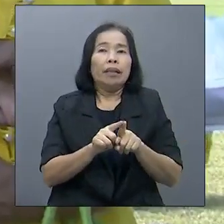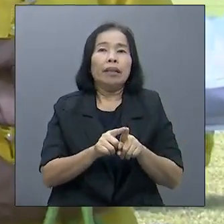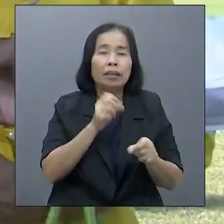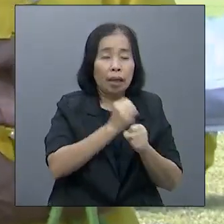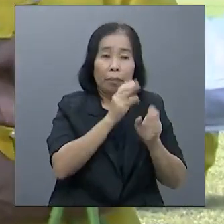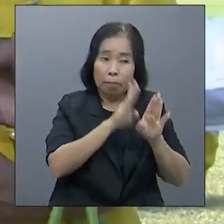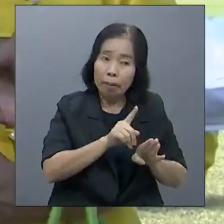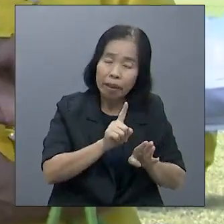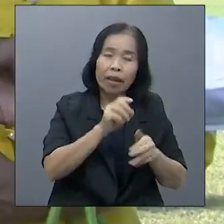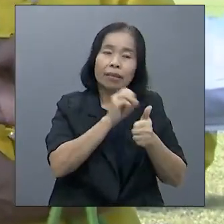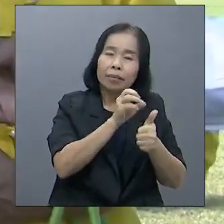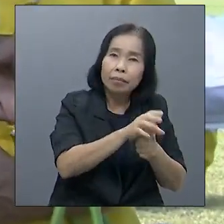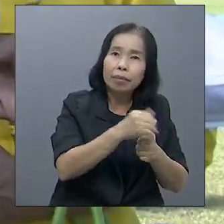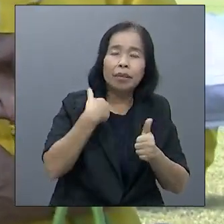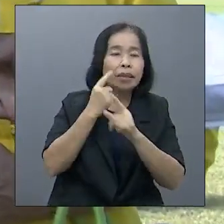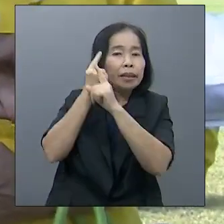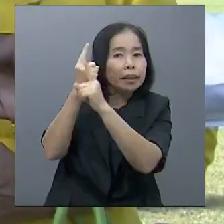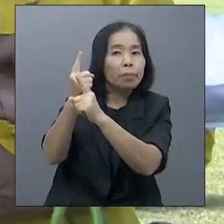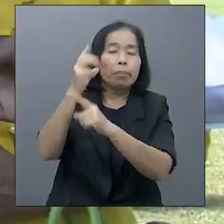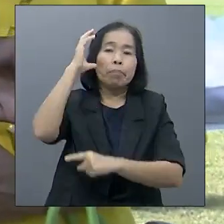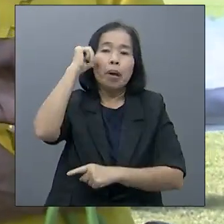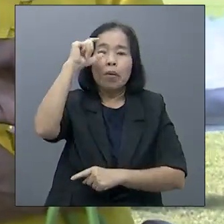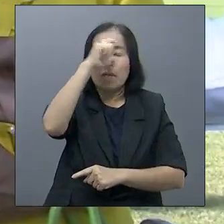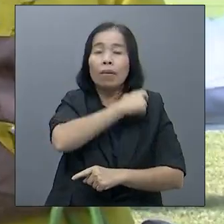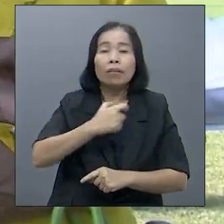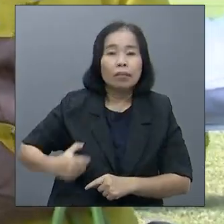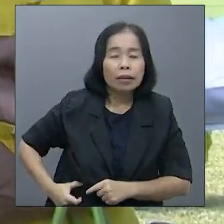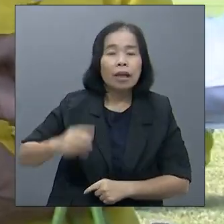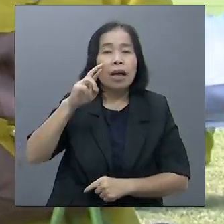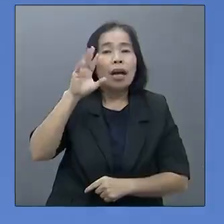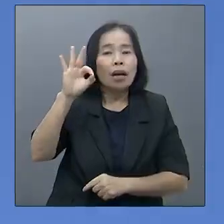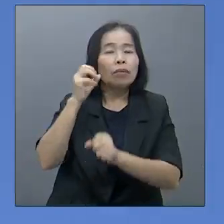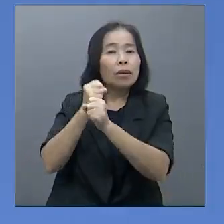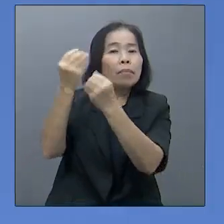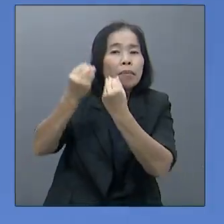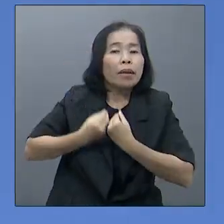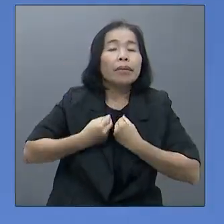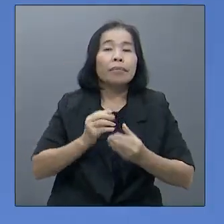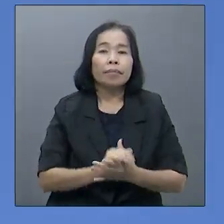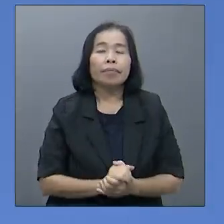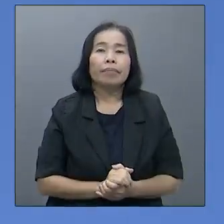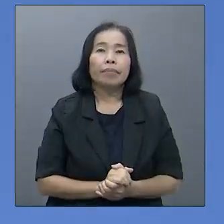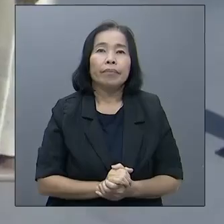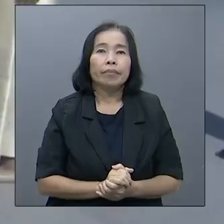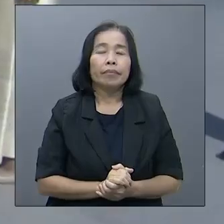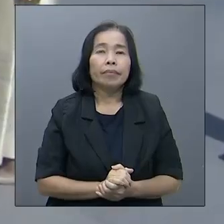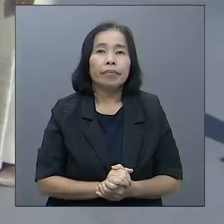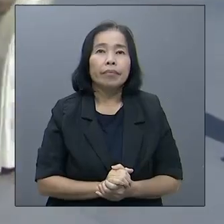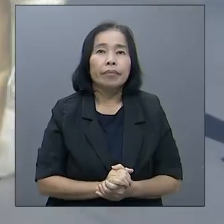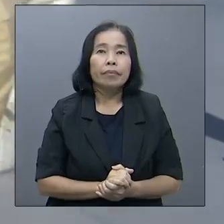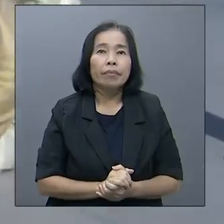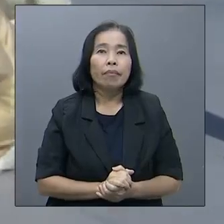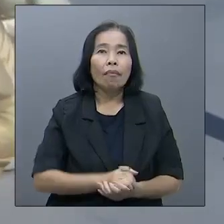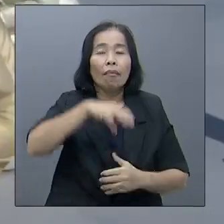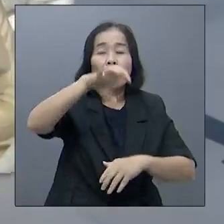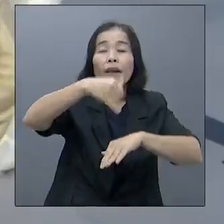แบบนี้นะตามรอยเท้าพ่อหลวงนะที่พ่อหลวงให้ไว้กับเราให้กับแผ่นดินเราค่ะซึ่งอุทยานเฉลิมพระเกียรติ